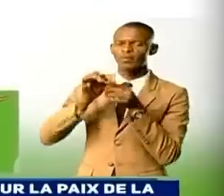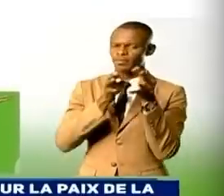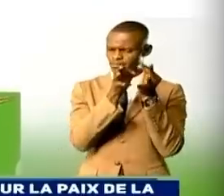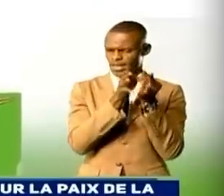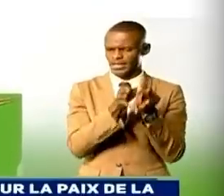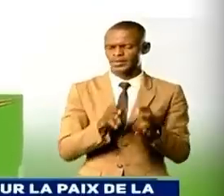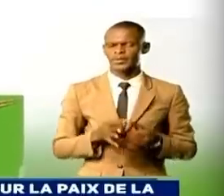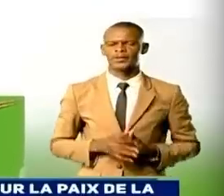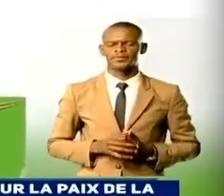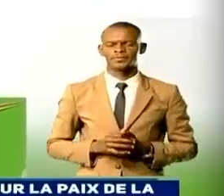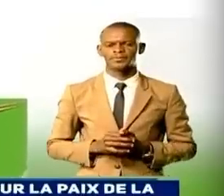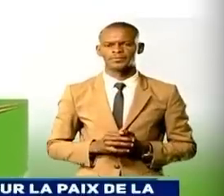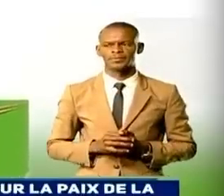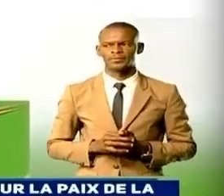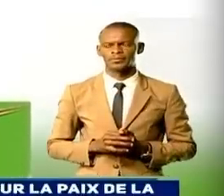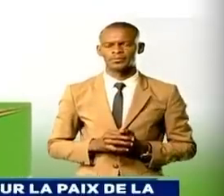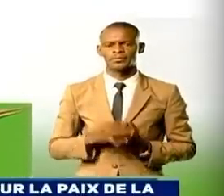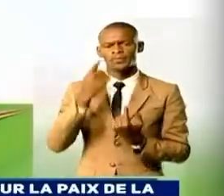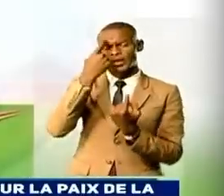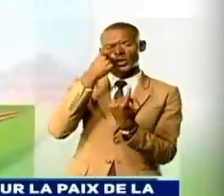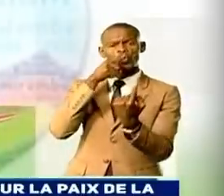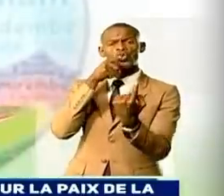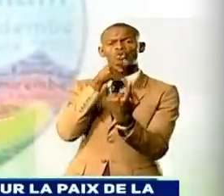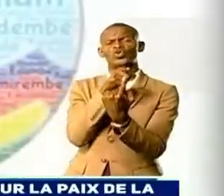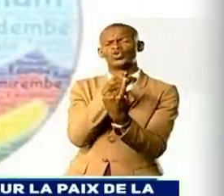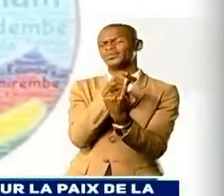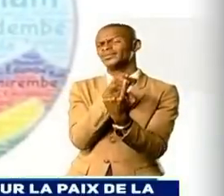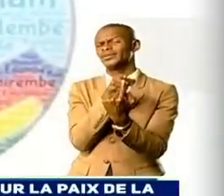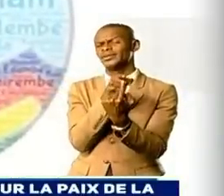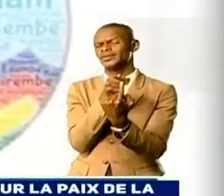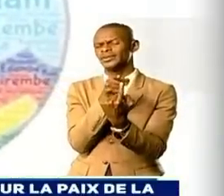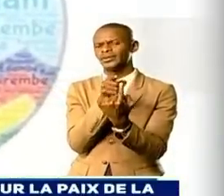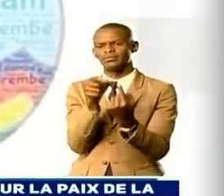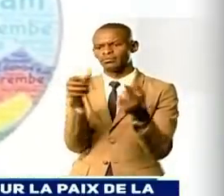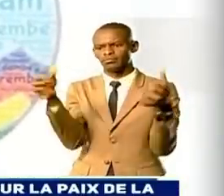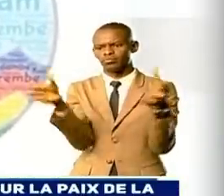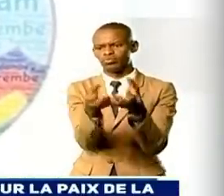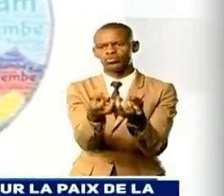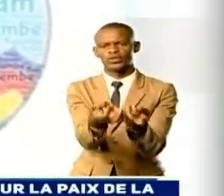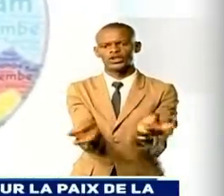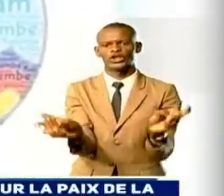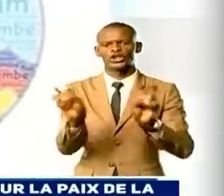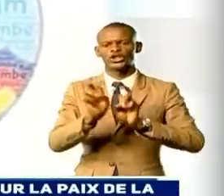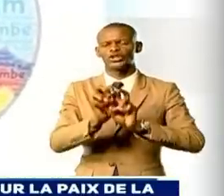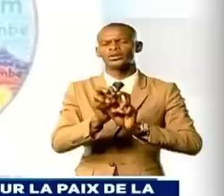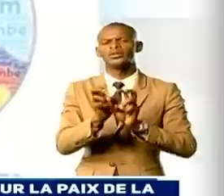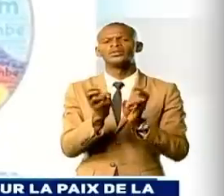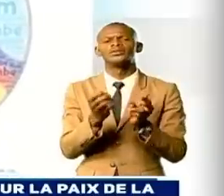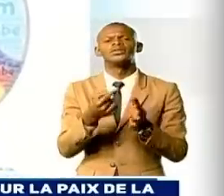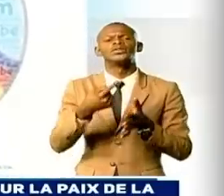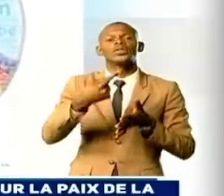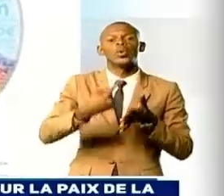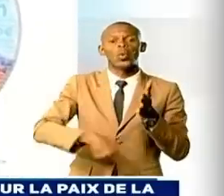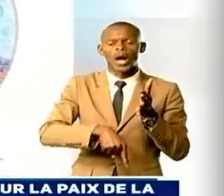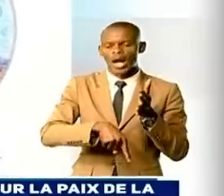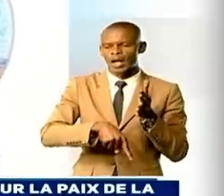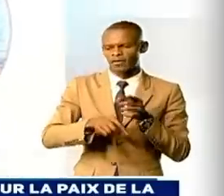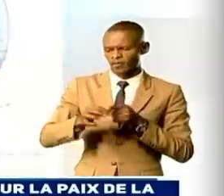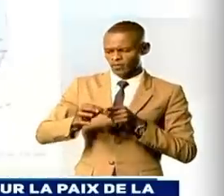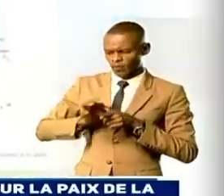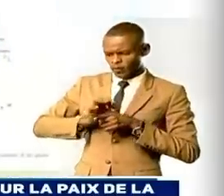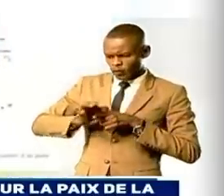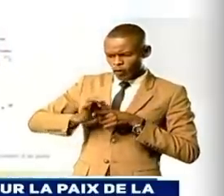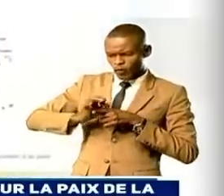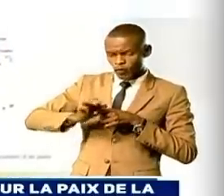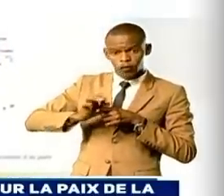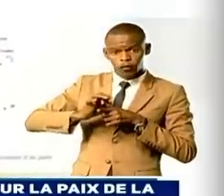L'objectif poursuivi par cette table ronde, c'est l'extension du réseau des acteurs de l'éducation à la paix dans la région des